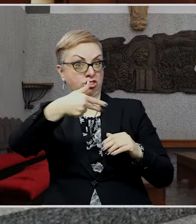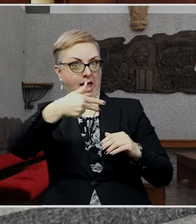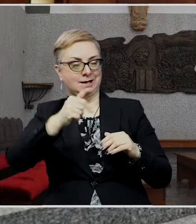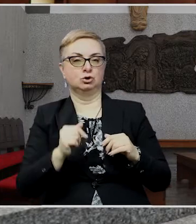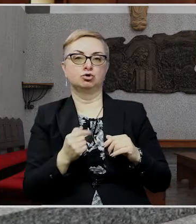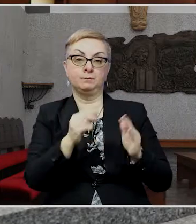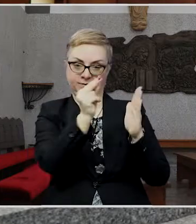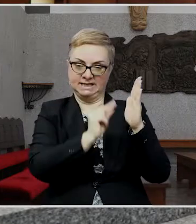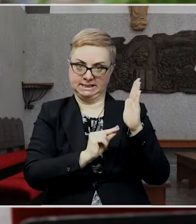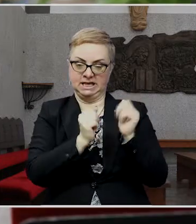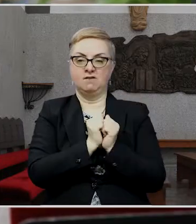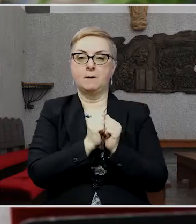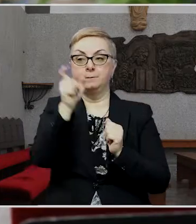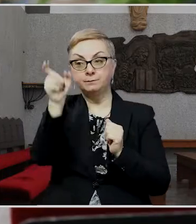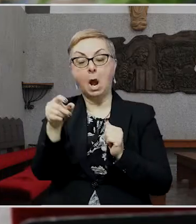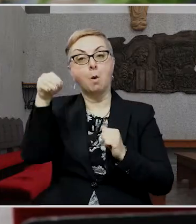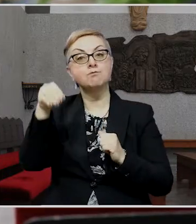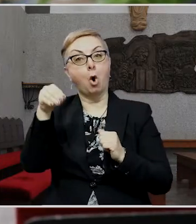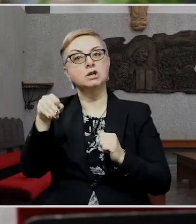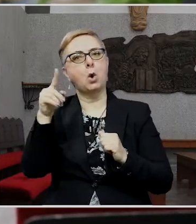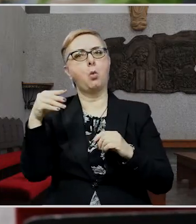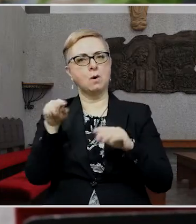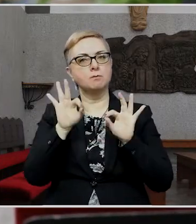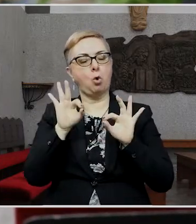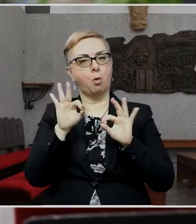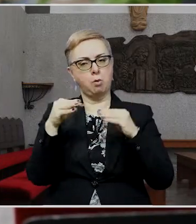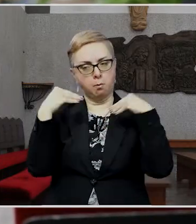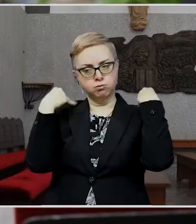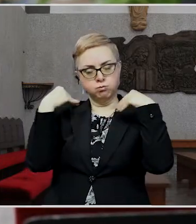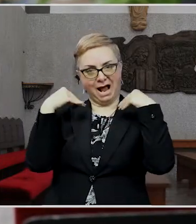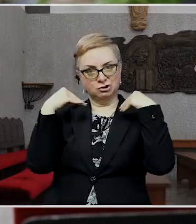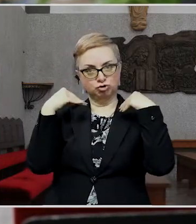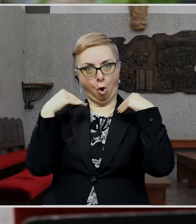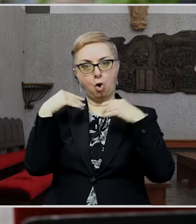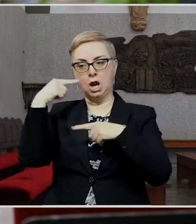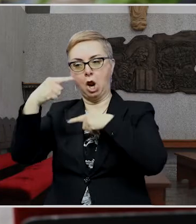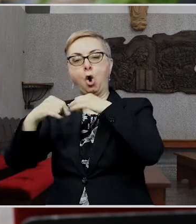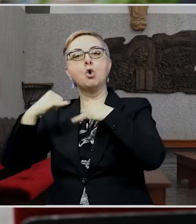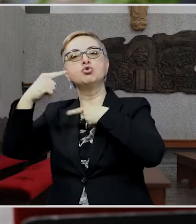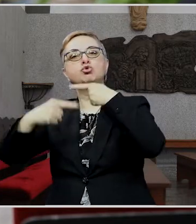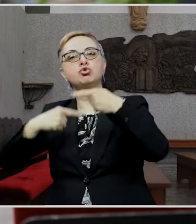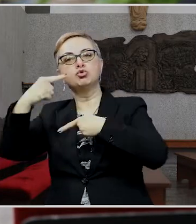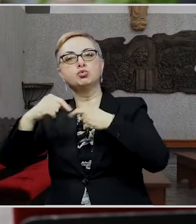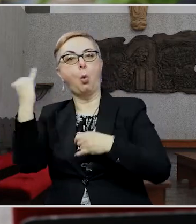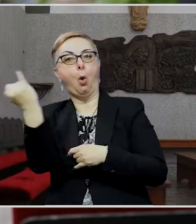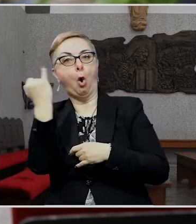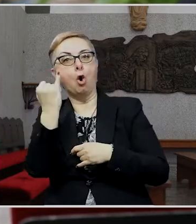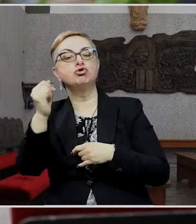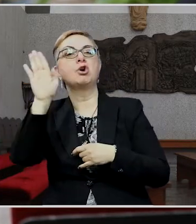dice così mosè era pastore del gregge di dietro suo suocero